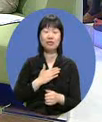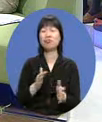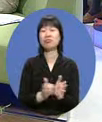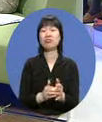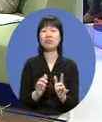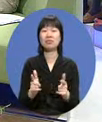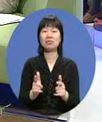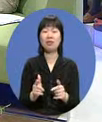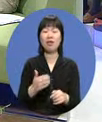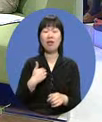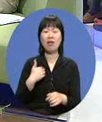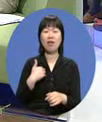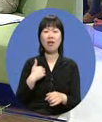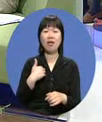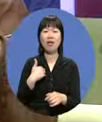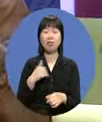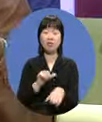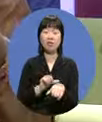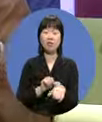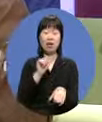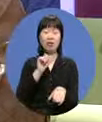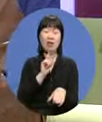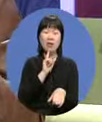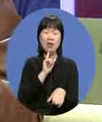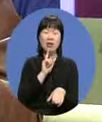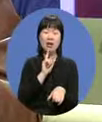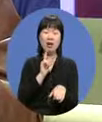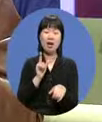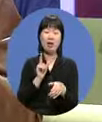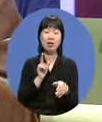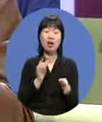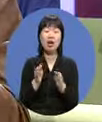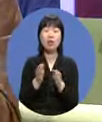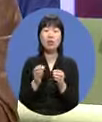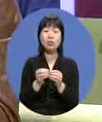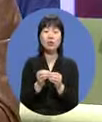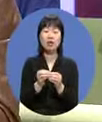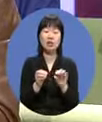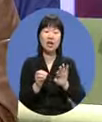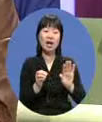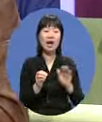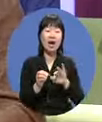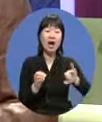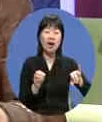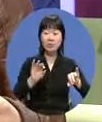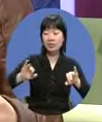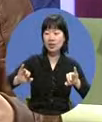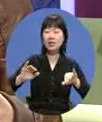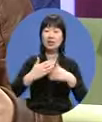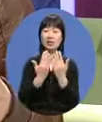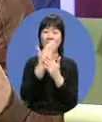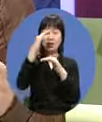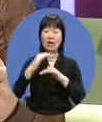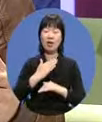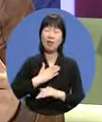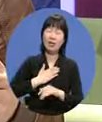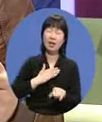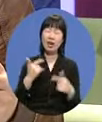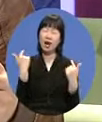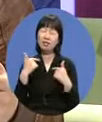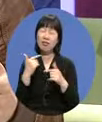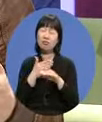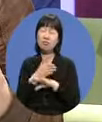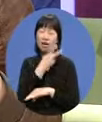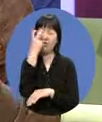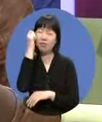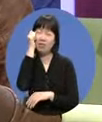아니고 I get up at 5라고 말하면서 이게 앞뒤가 뭔지를 감정을 드러내야 돼요. 예를 들어서 내가 맨날 늦잠만 자던 사람인데